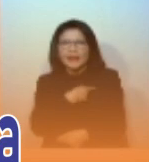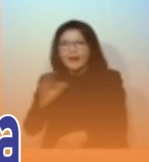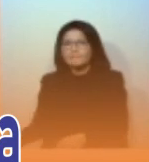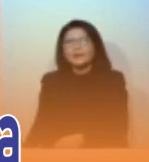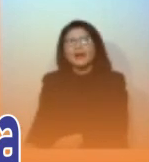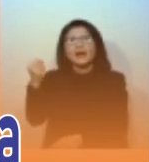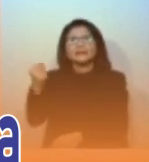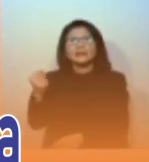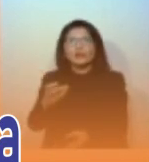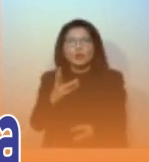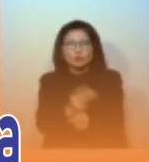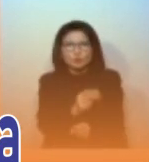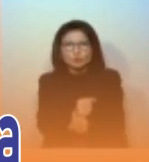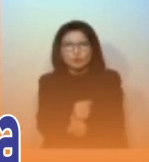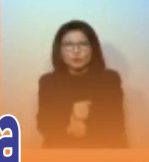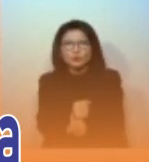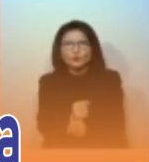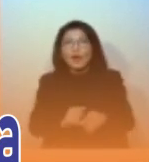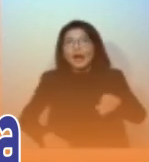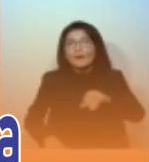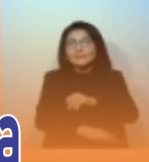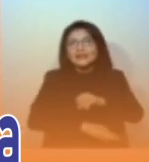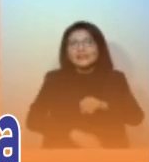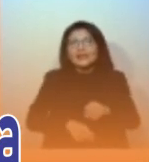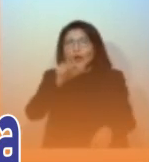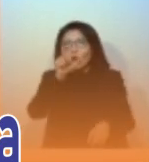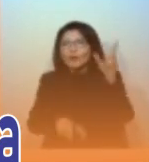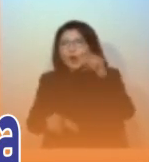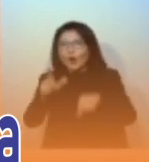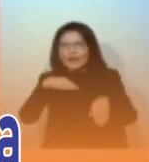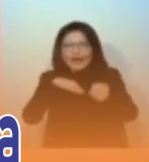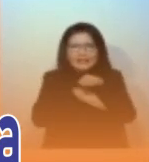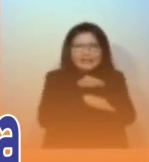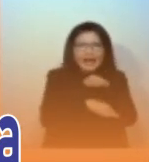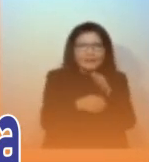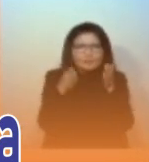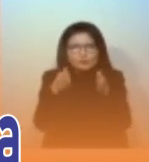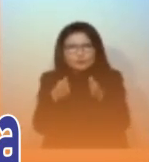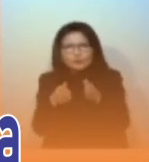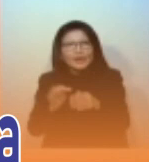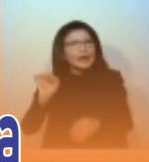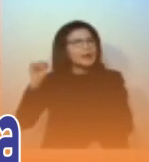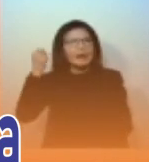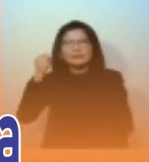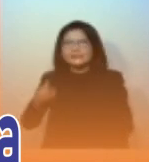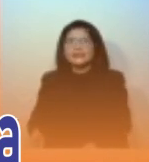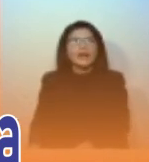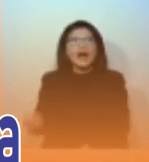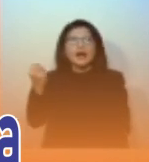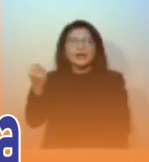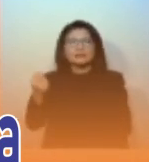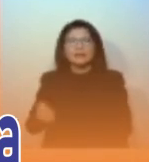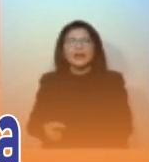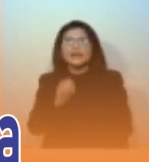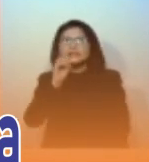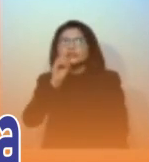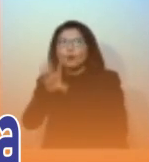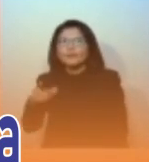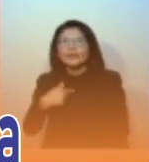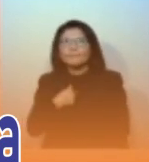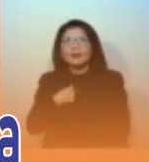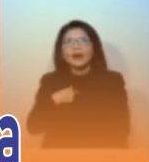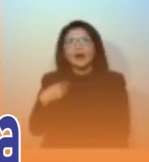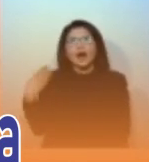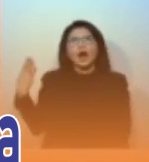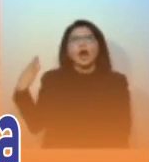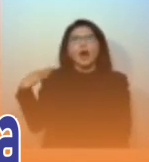guru-guru itu mendasarkan ordal. Kalau tidak ada ordal, nggak bisa jadi guru, nggak bisa diangkat. Lalu apa jawabannya? Atasan saya